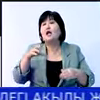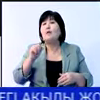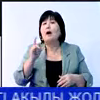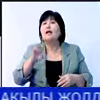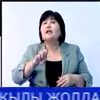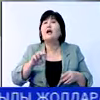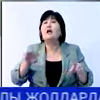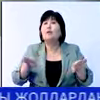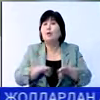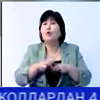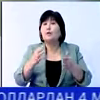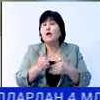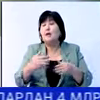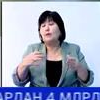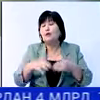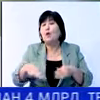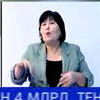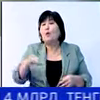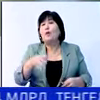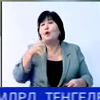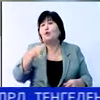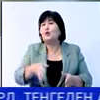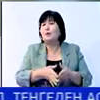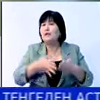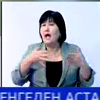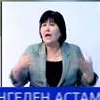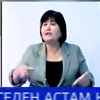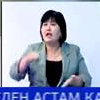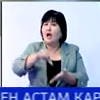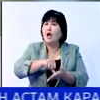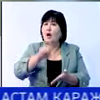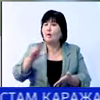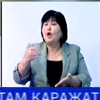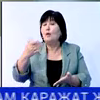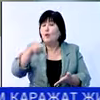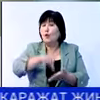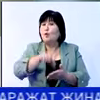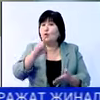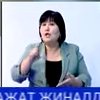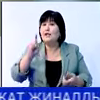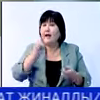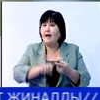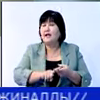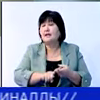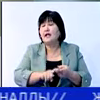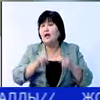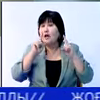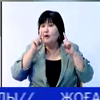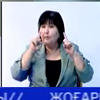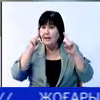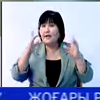Біздің партияның қатарында облыста 4000-нан астам мүшелері бар. Ол мүшелердің арасында белгілі